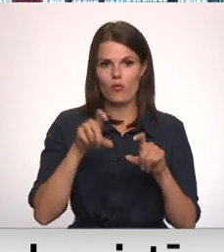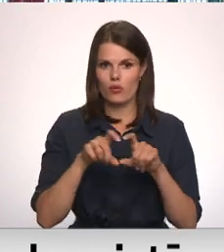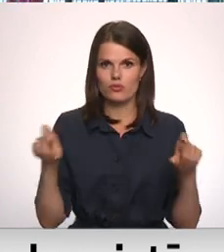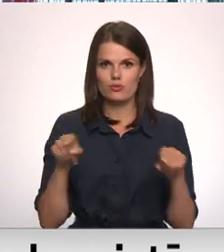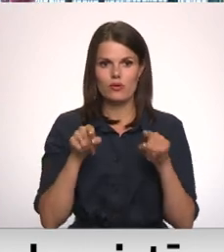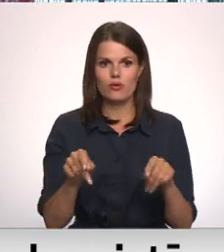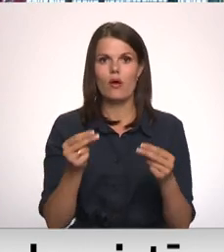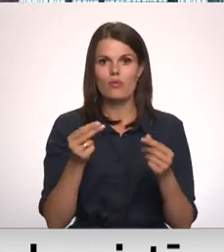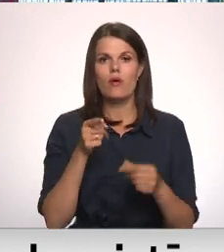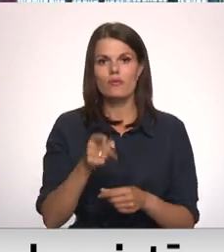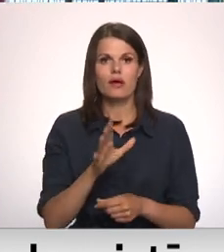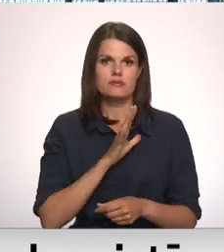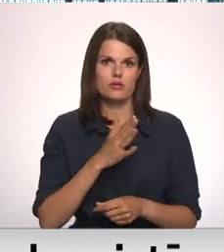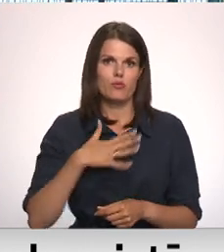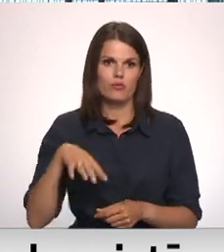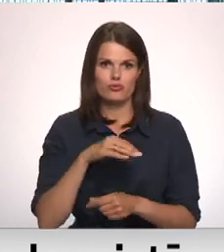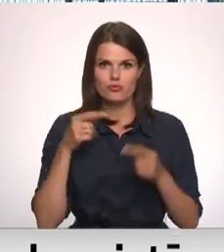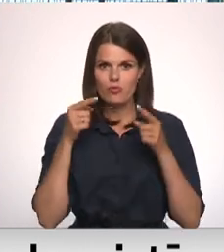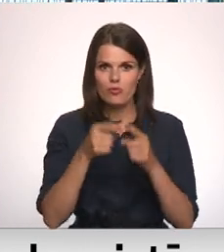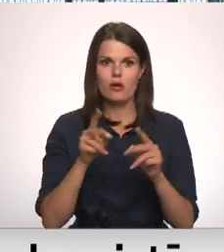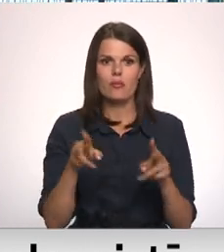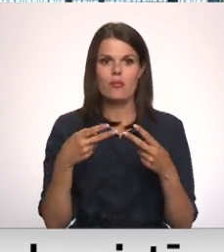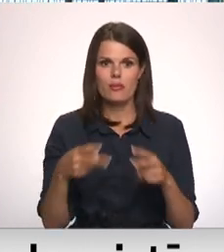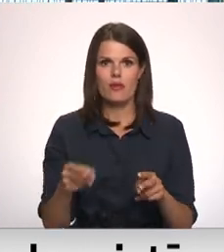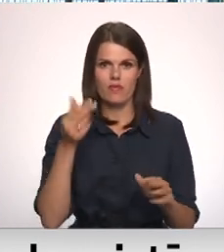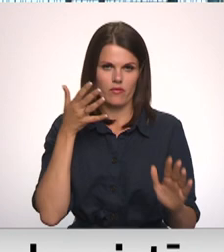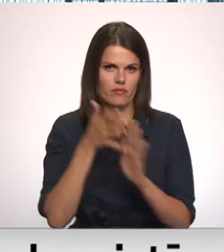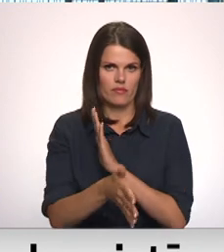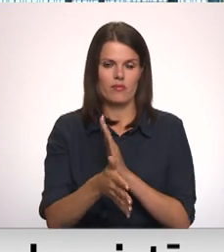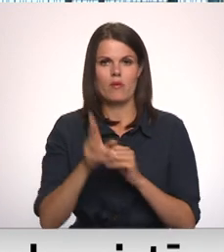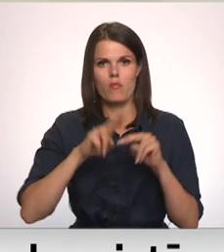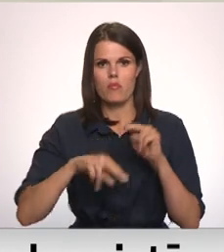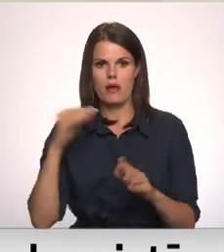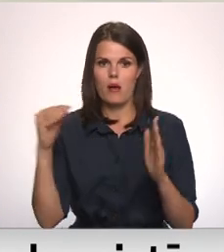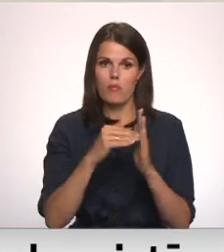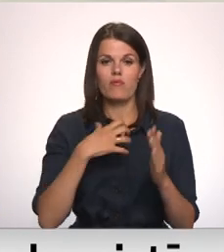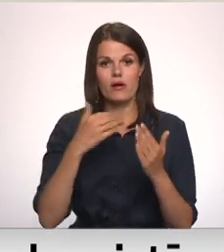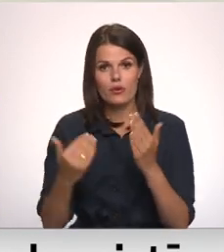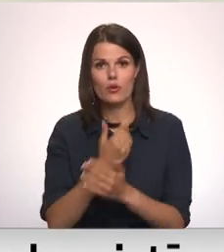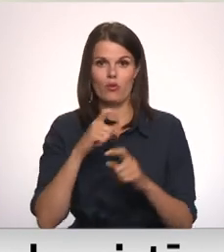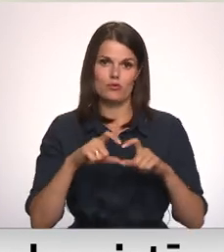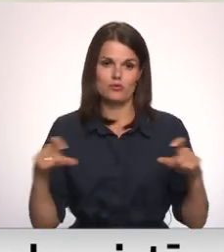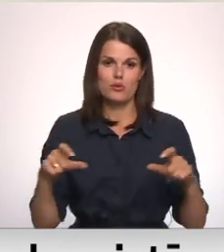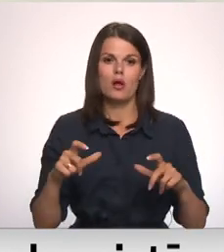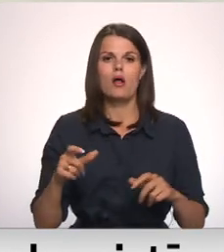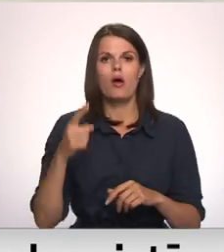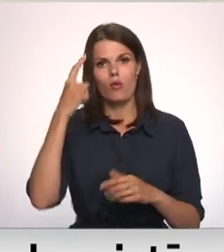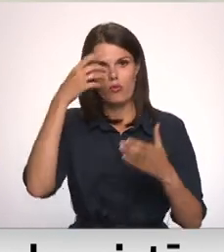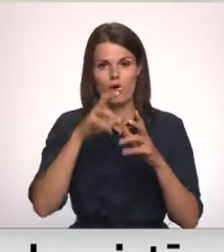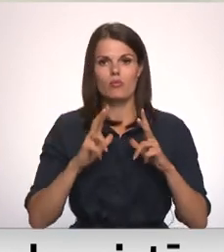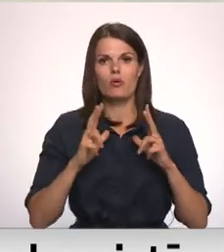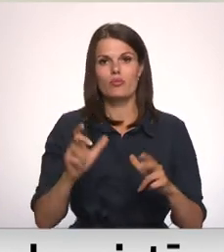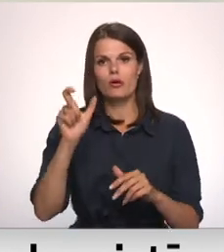to naudu. Tāds bija mūsu tas mērķis, ka nevajag neliederīgi tērēt šo naudu. Novada domas priekšsētājs mierina, ka